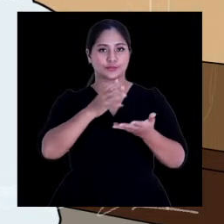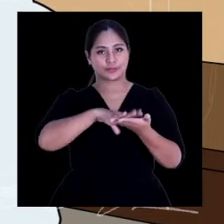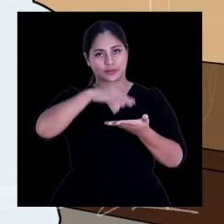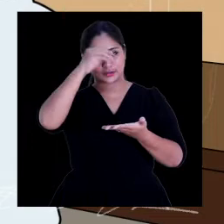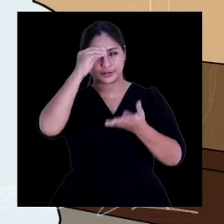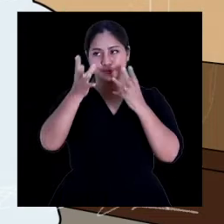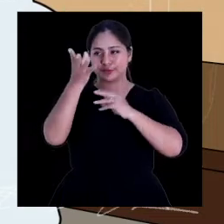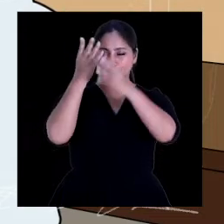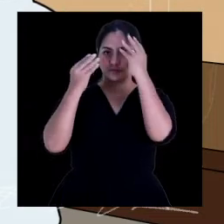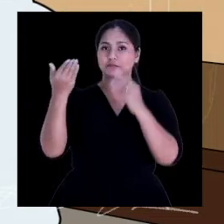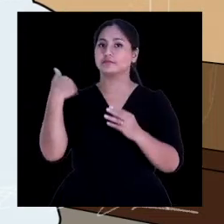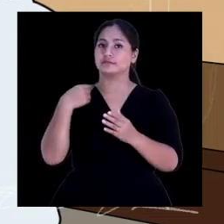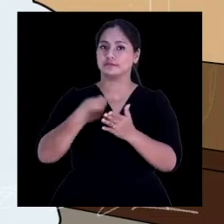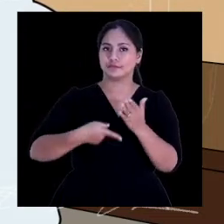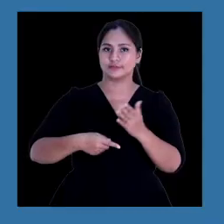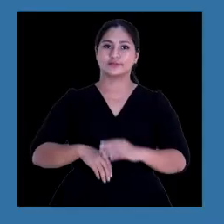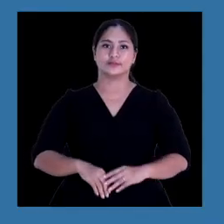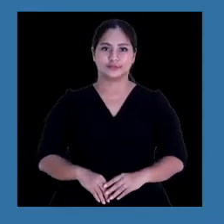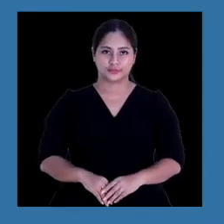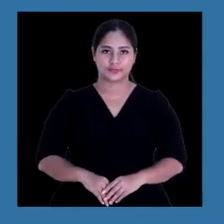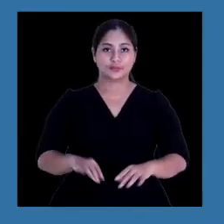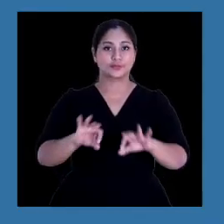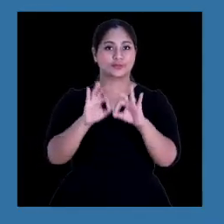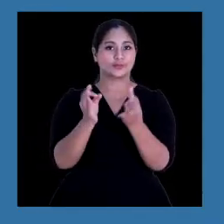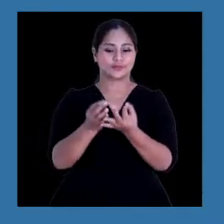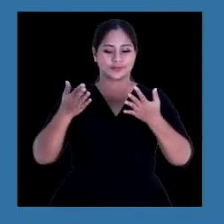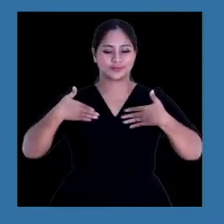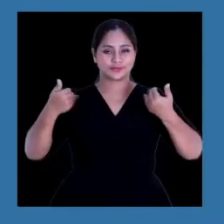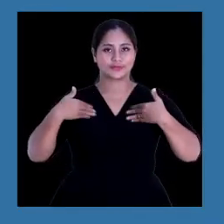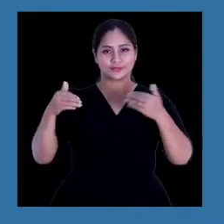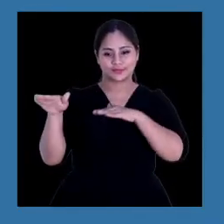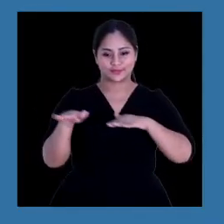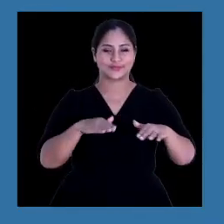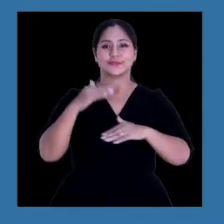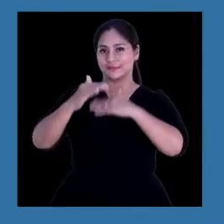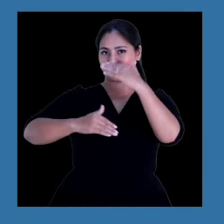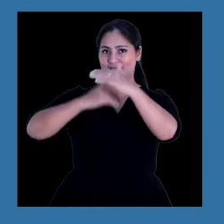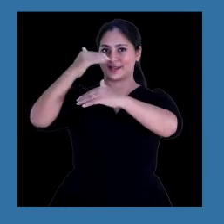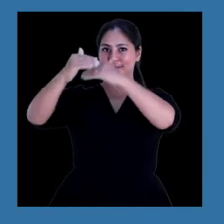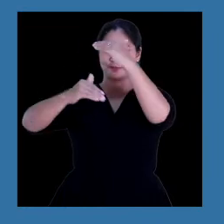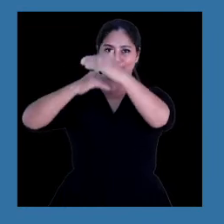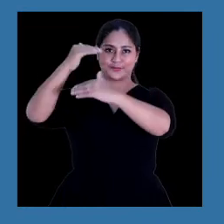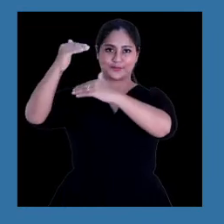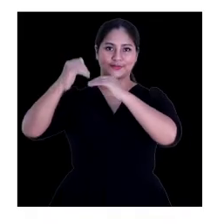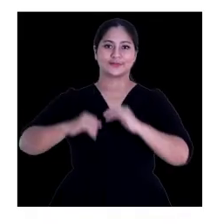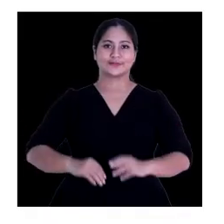ำลังเรียนรู้ว่ามีอย่างใด ครอบครัวผาสุกพร้อมกันพัฒนา